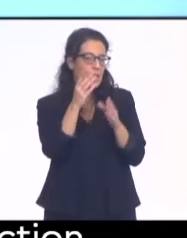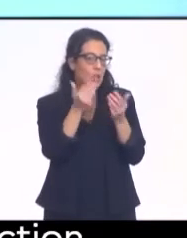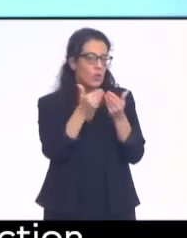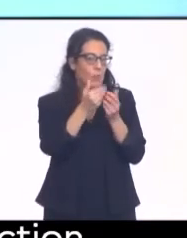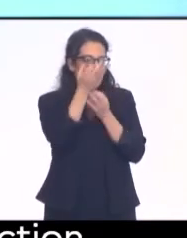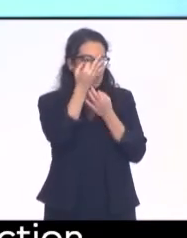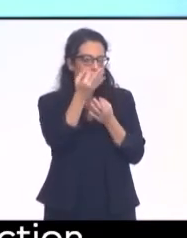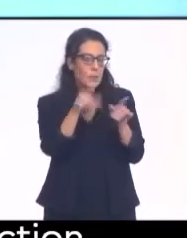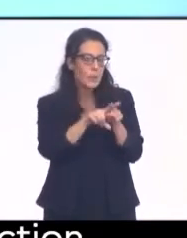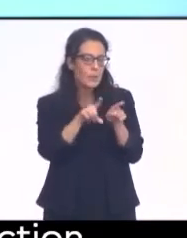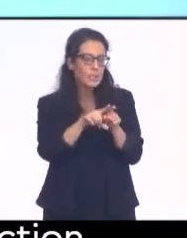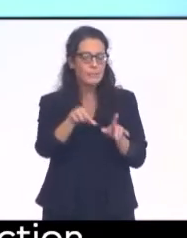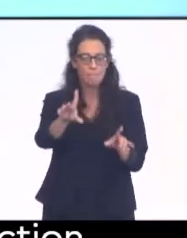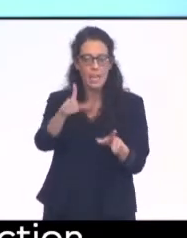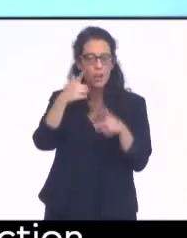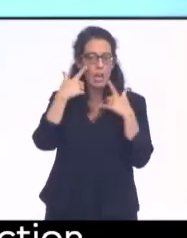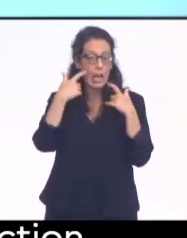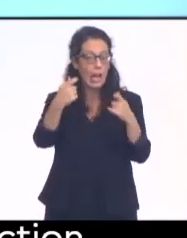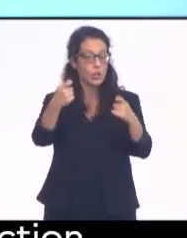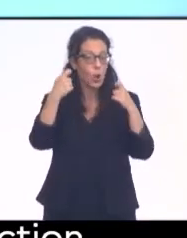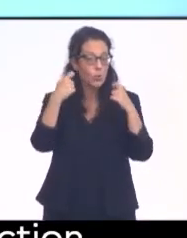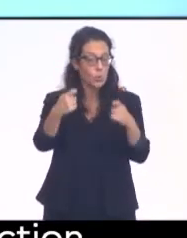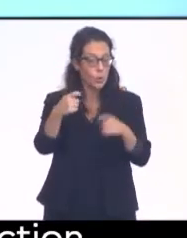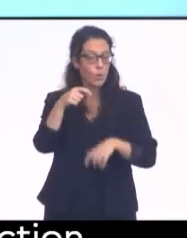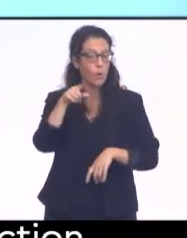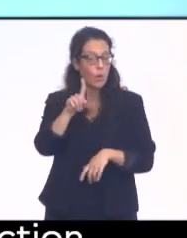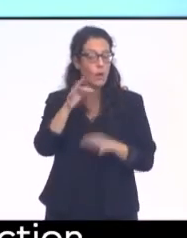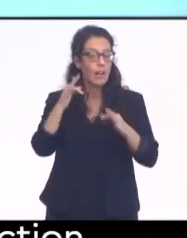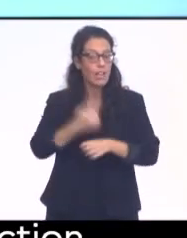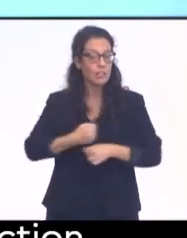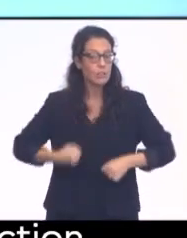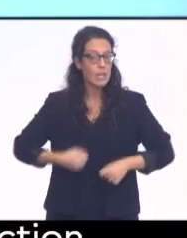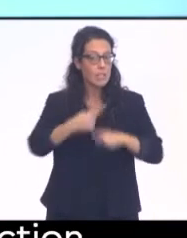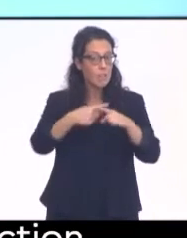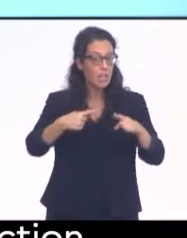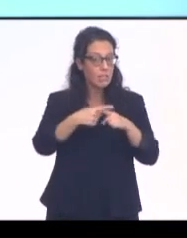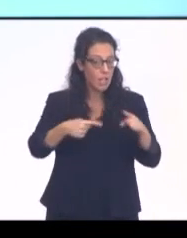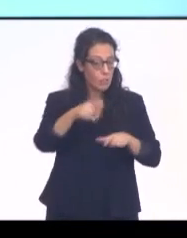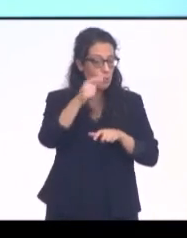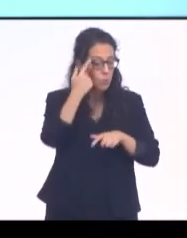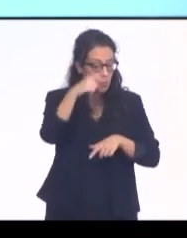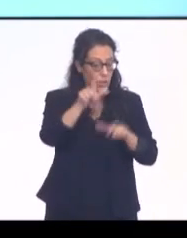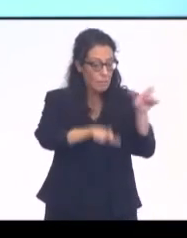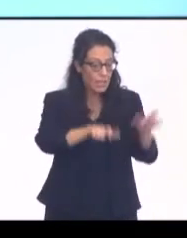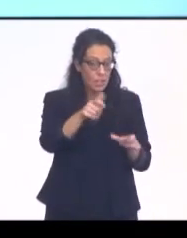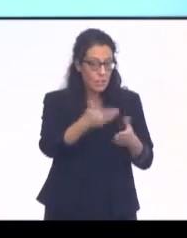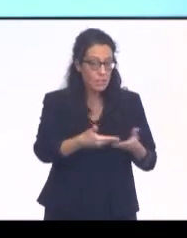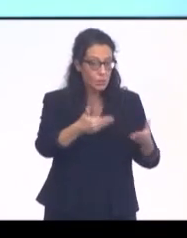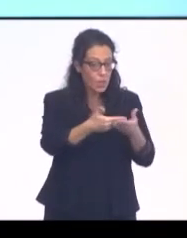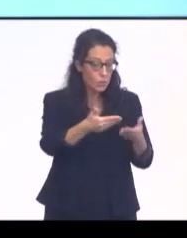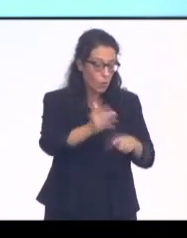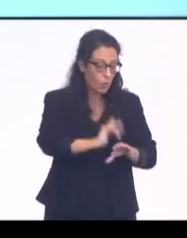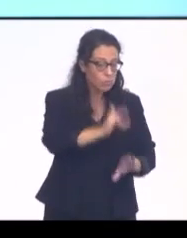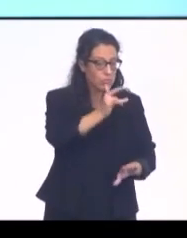de Franck Seret qui dit « Attention » en très gros. Ma question sur le chômage partiel ne portait pas sur les travailleurs reconnus vulnérables, mais sur les